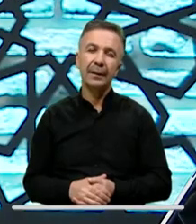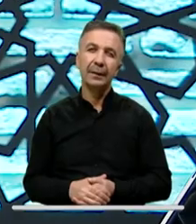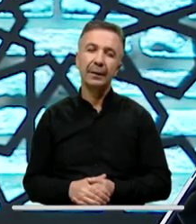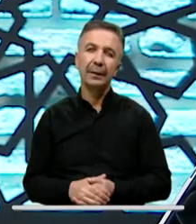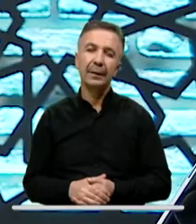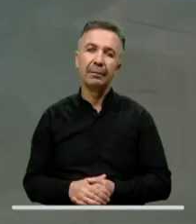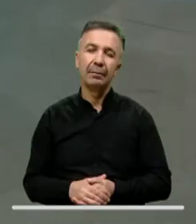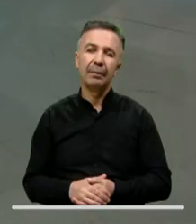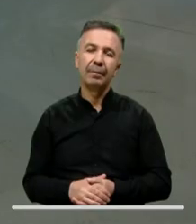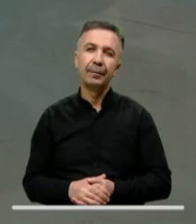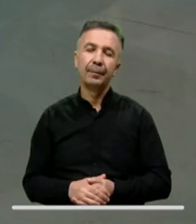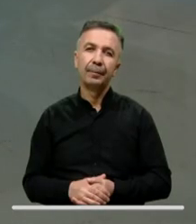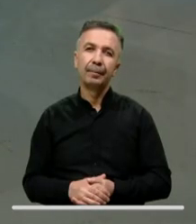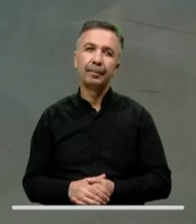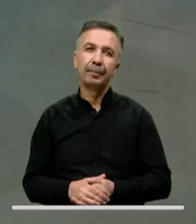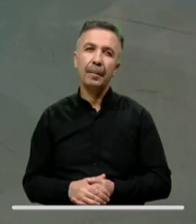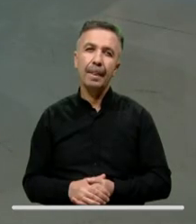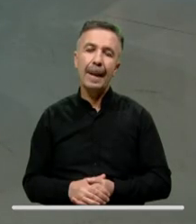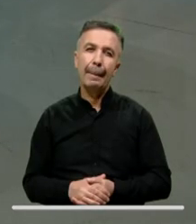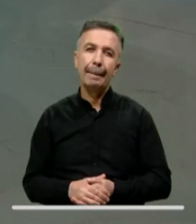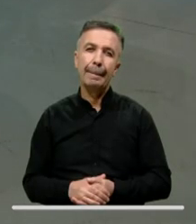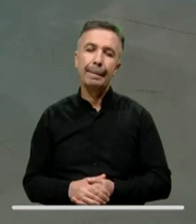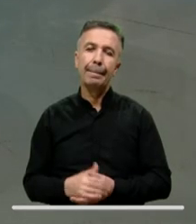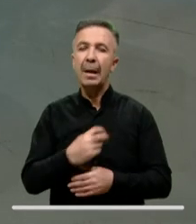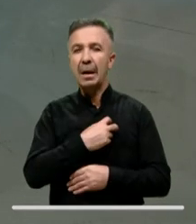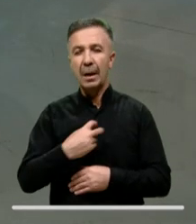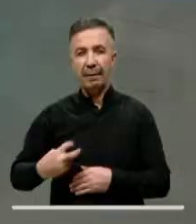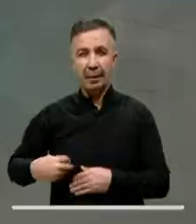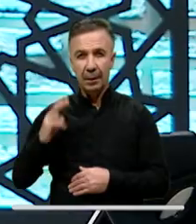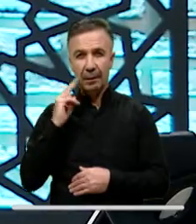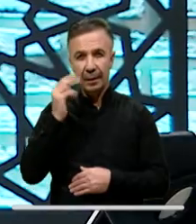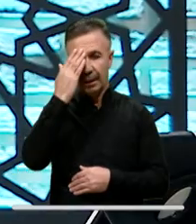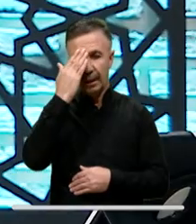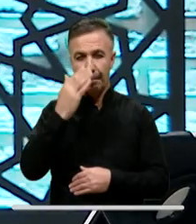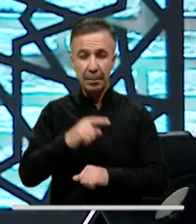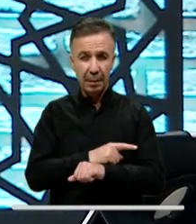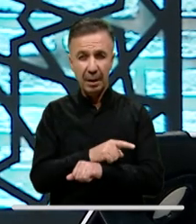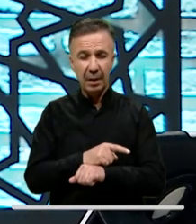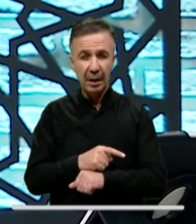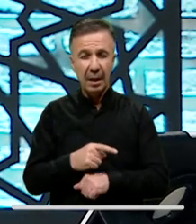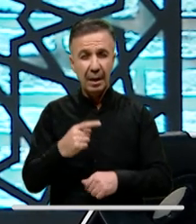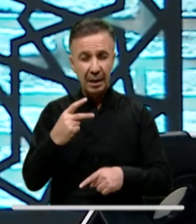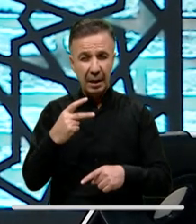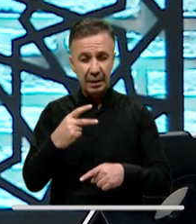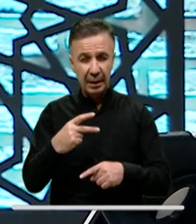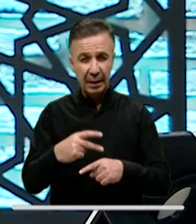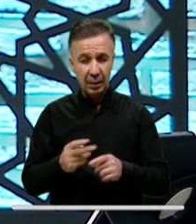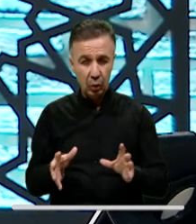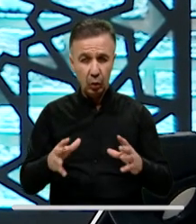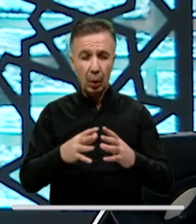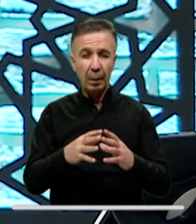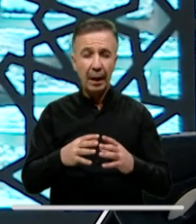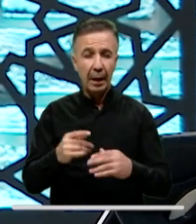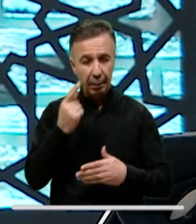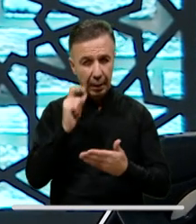Acaba şunu mu soracak diye ben düşündüm işin doğrusu. Hani Peygamber Efendimiz Aleyhisselatü Vesselam döneminde zekat memurları, zekat mükellefi